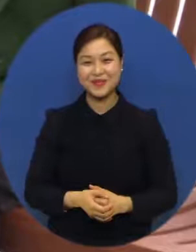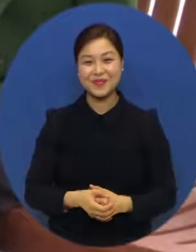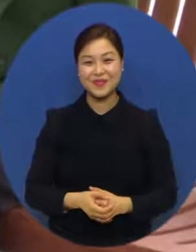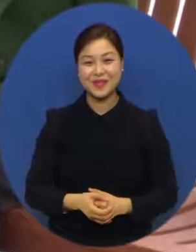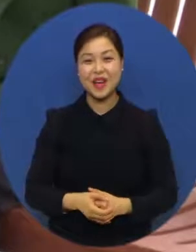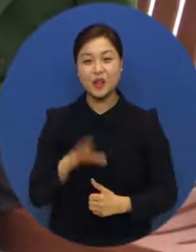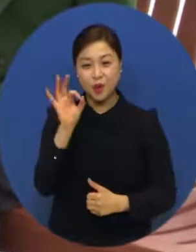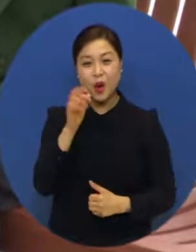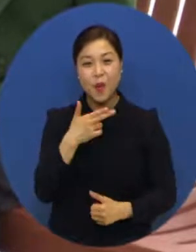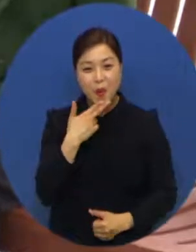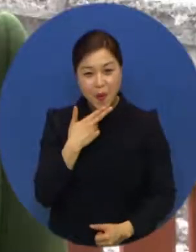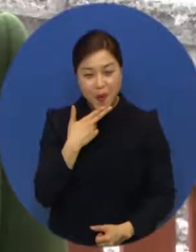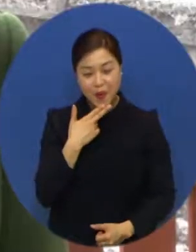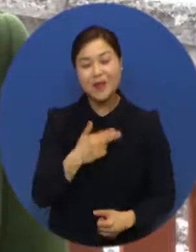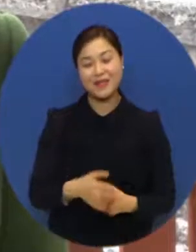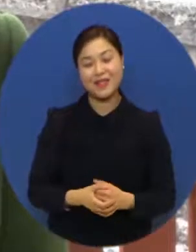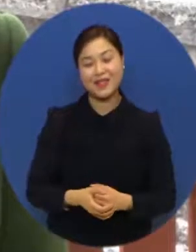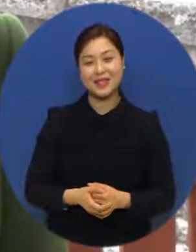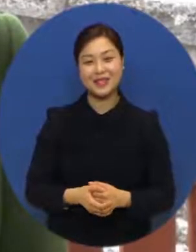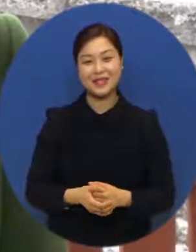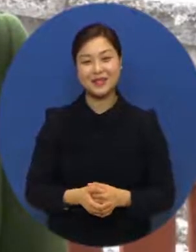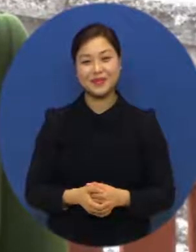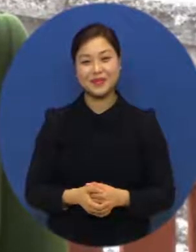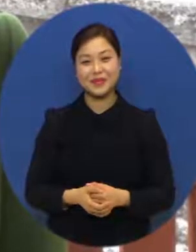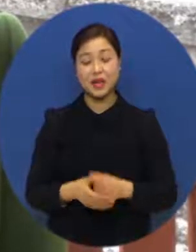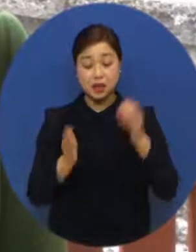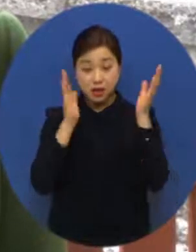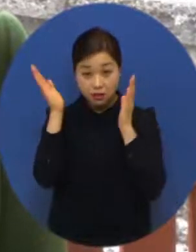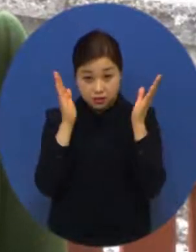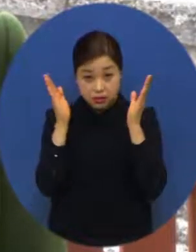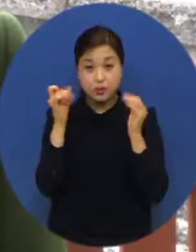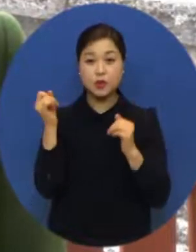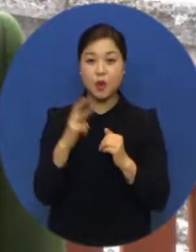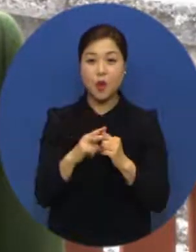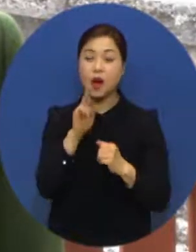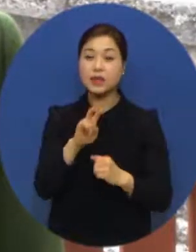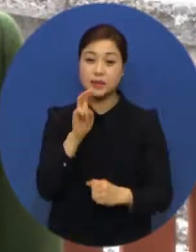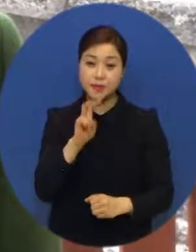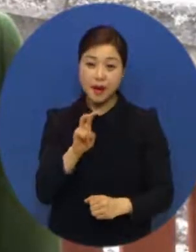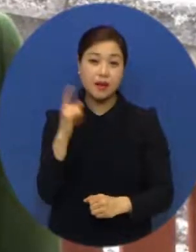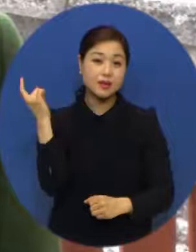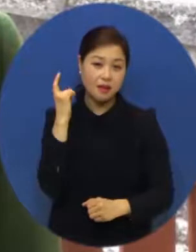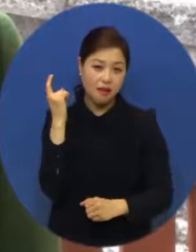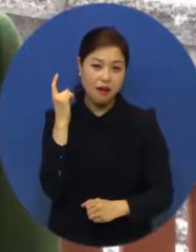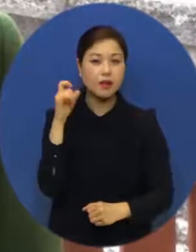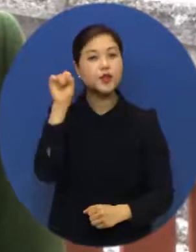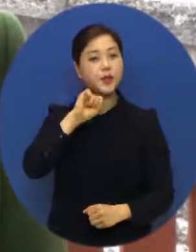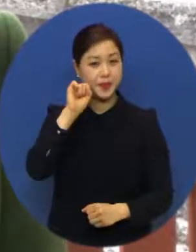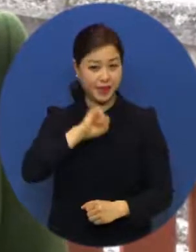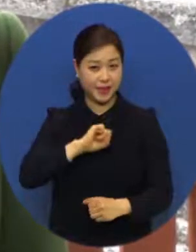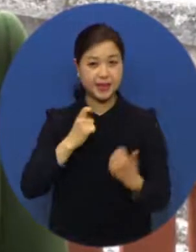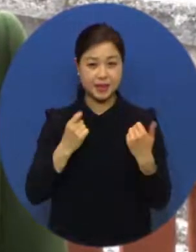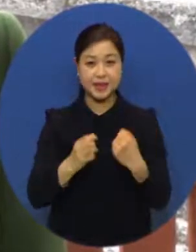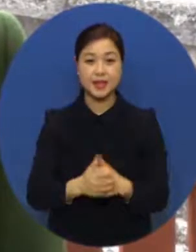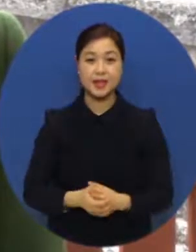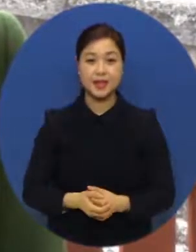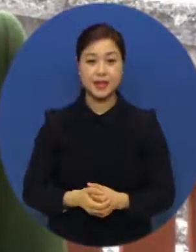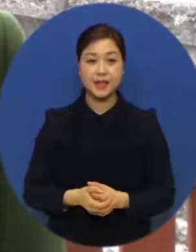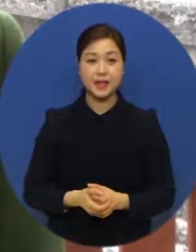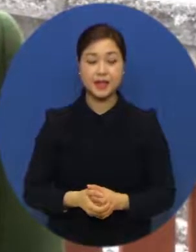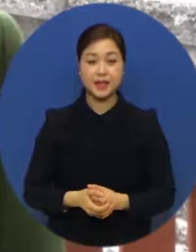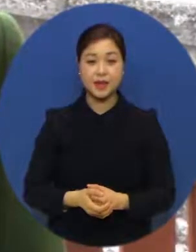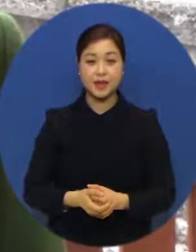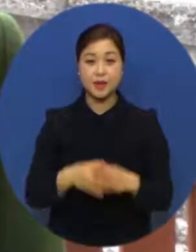실제 돈이 없고 그래도 이제 그런 그 연극 또 음악 듣기를 좋아해서 음악 그리고 아무래도 이제